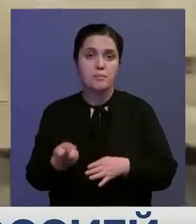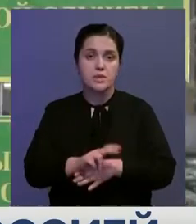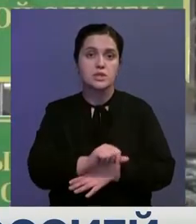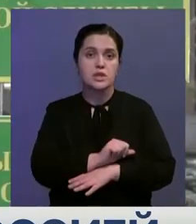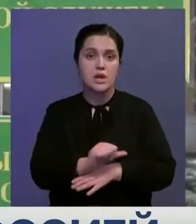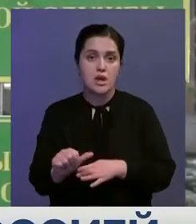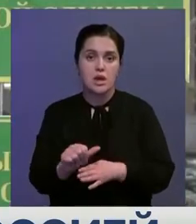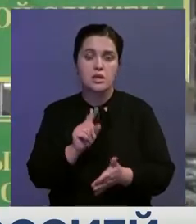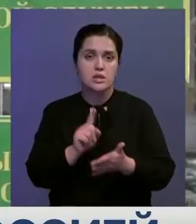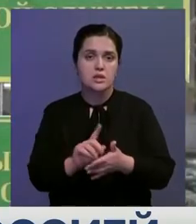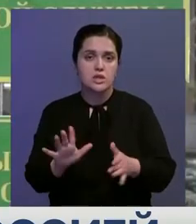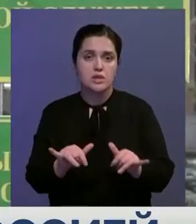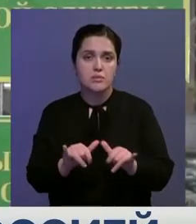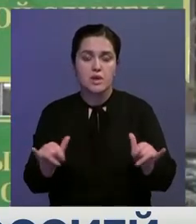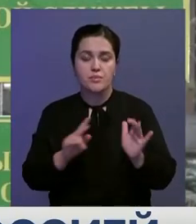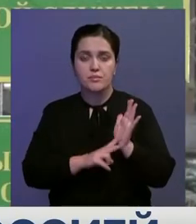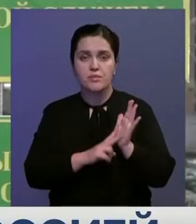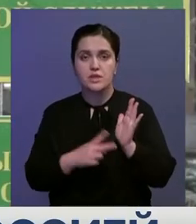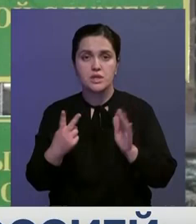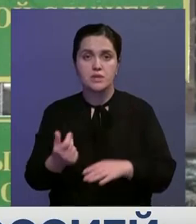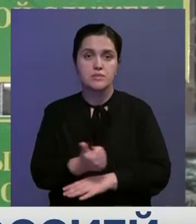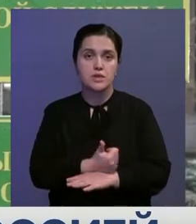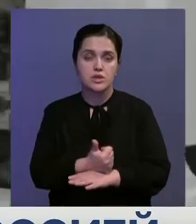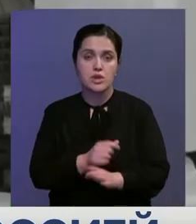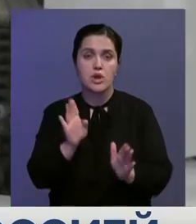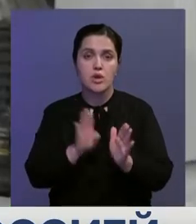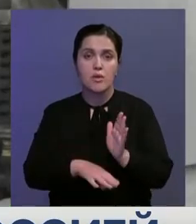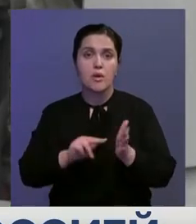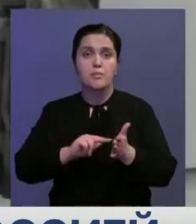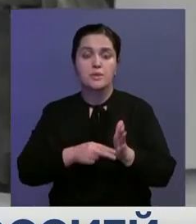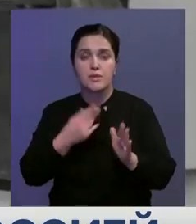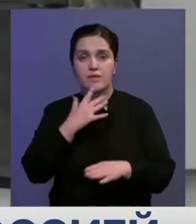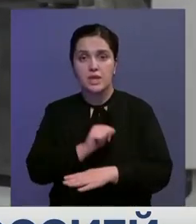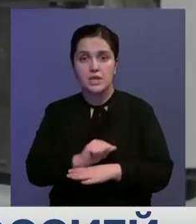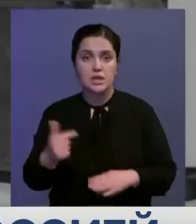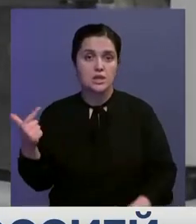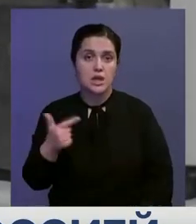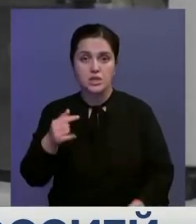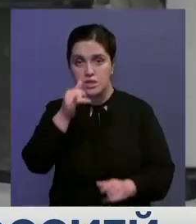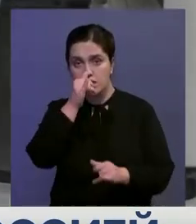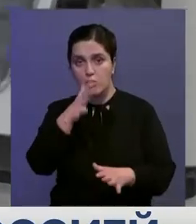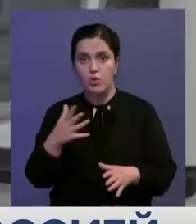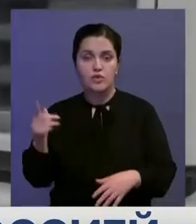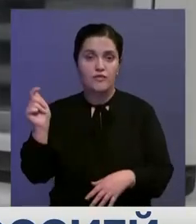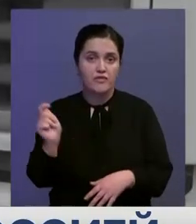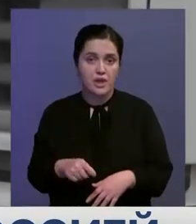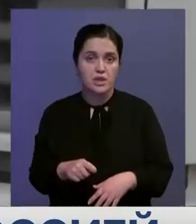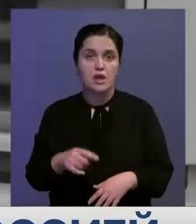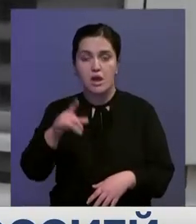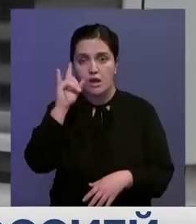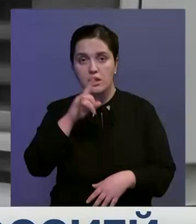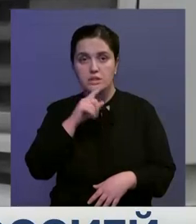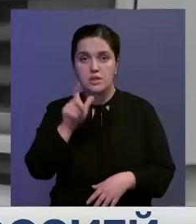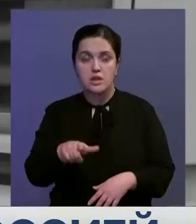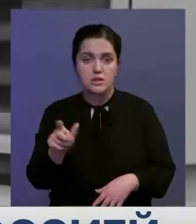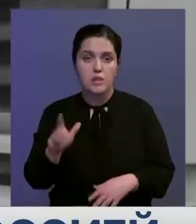и для пересечения границы не должен превышать 72 часов. Без справки иностранные граждане не смогут въехать в